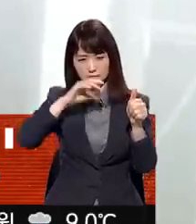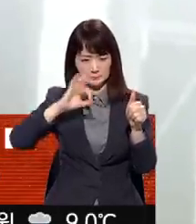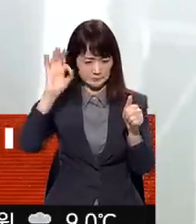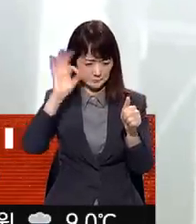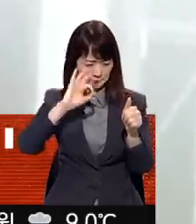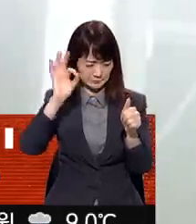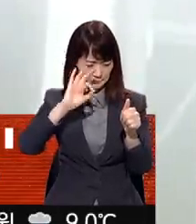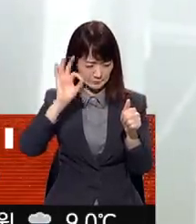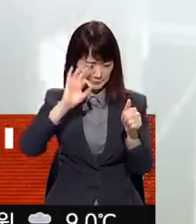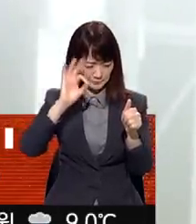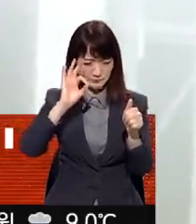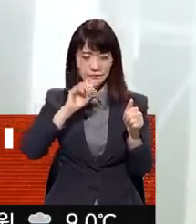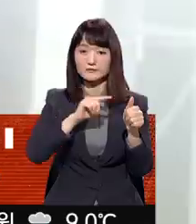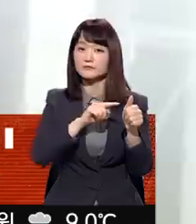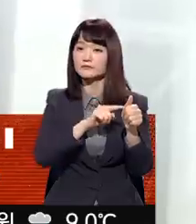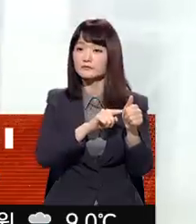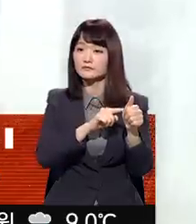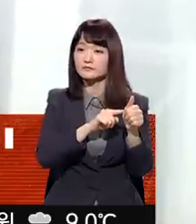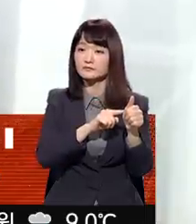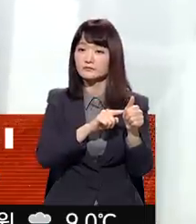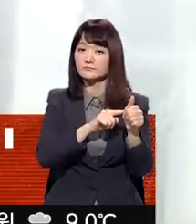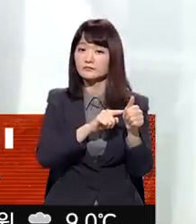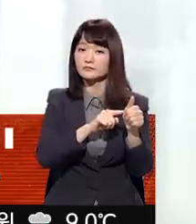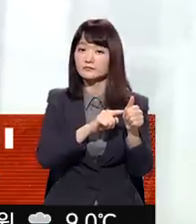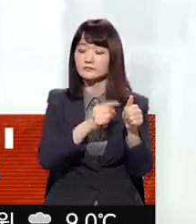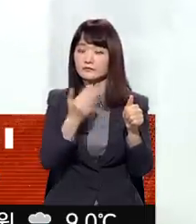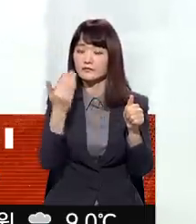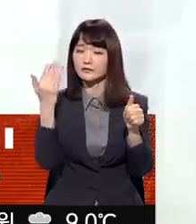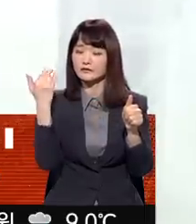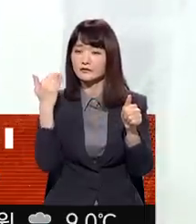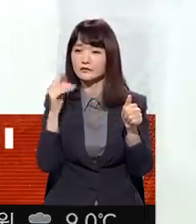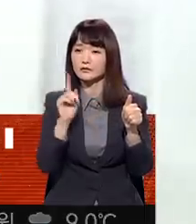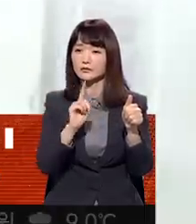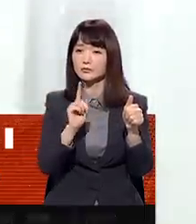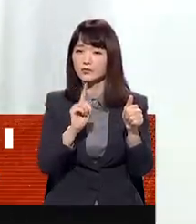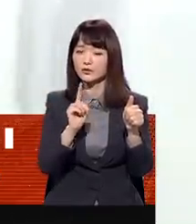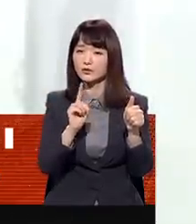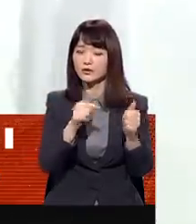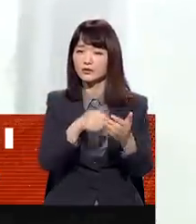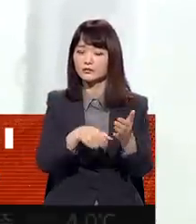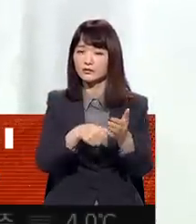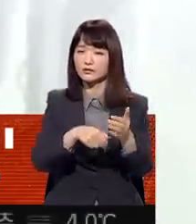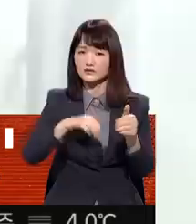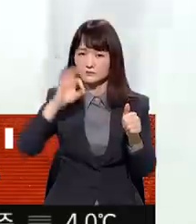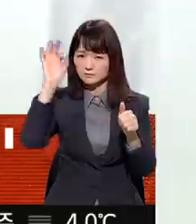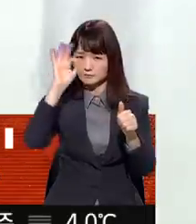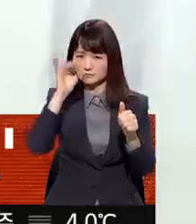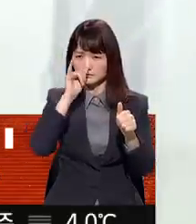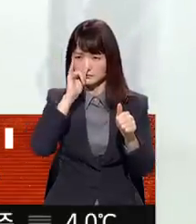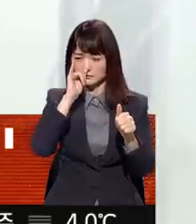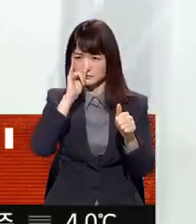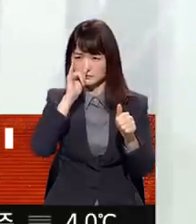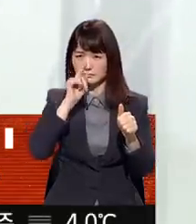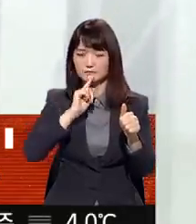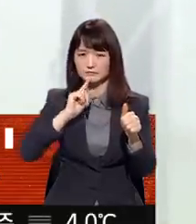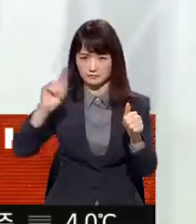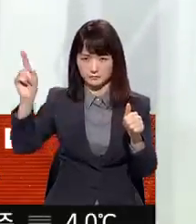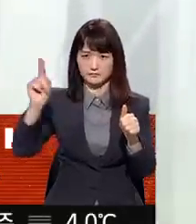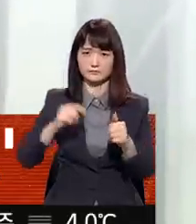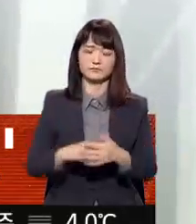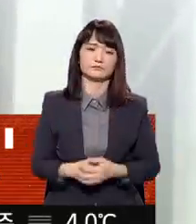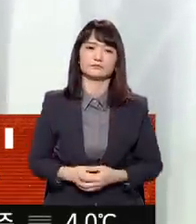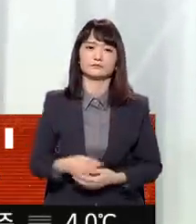한다고 하면 그 직전에 뭐라든지 좀 찾아낼 수 있다는 마음으로 그러니까 좀 제보를 했습니다. 그러니까